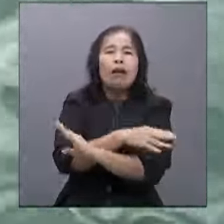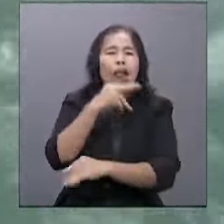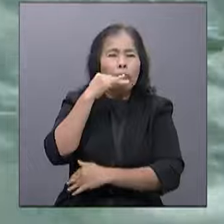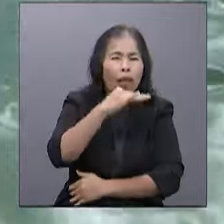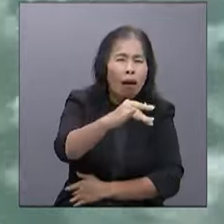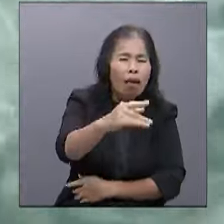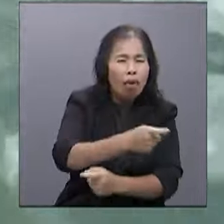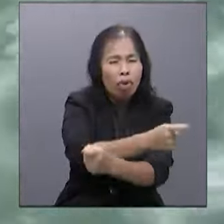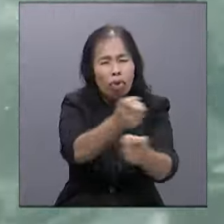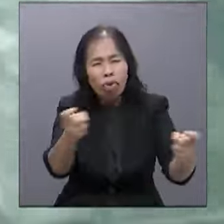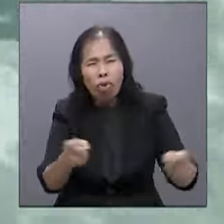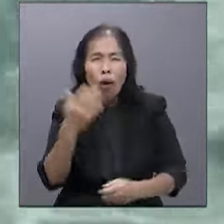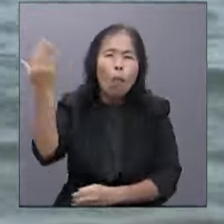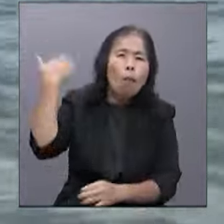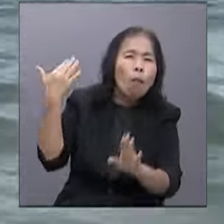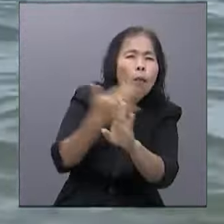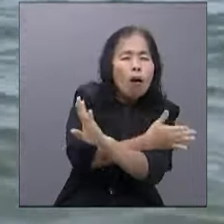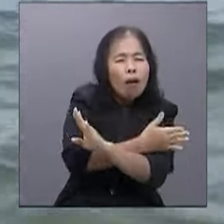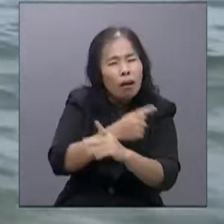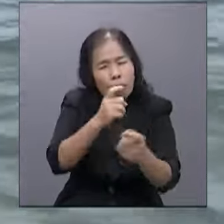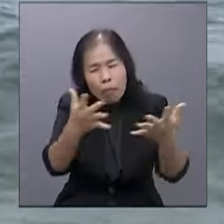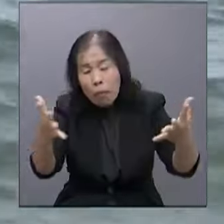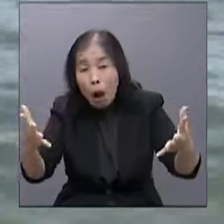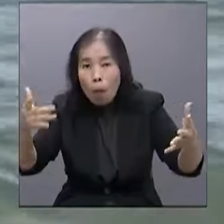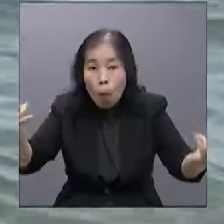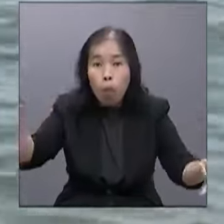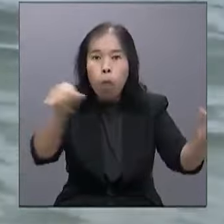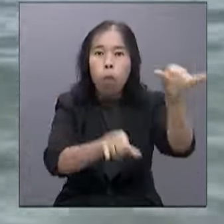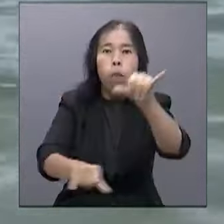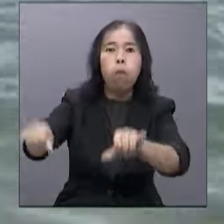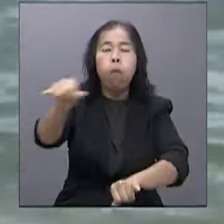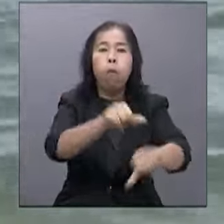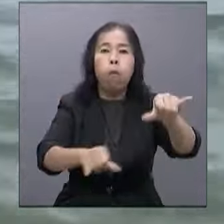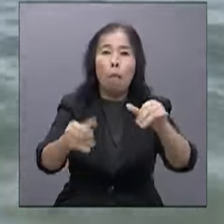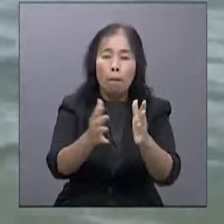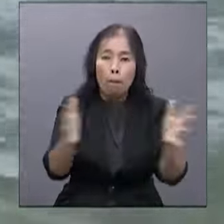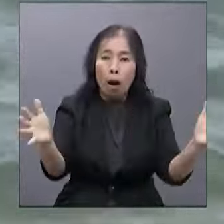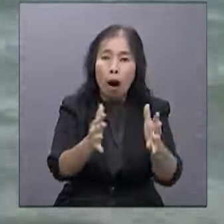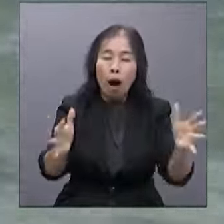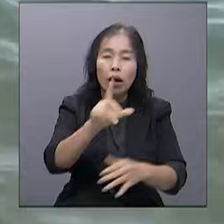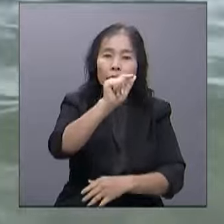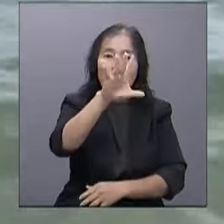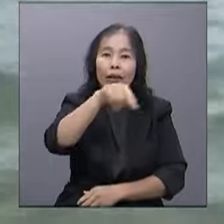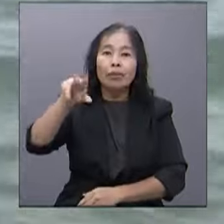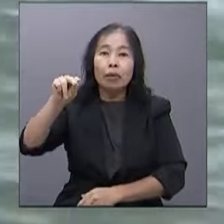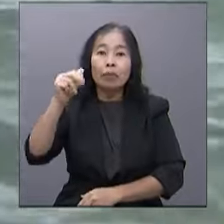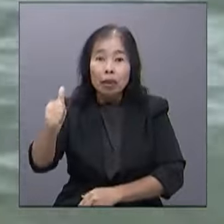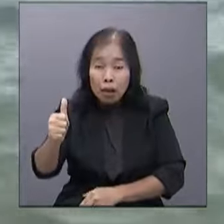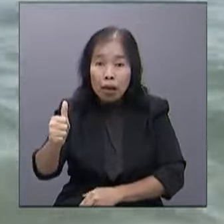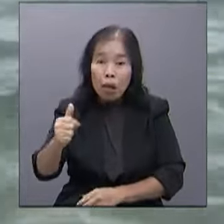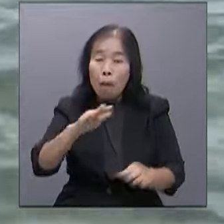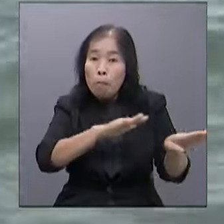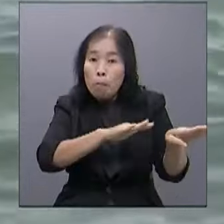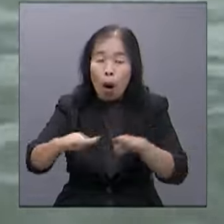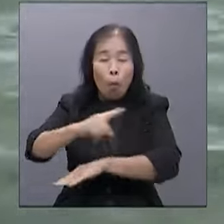โทรมที่มีการรวมกันของฝูงพยูนได้มากถึง25-30ตัวและเจอพร้อมกันในการสำรวจ